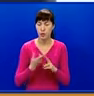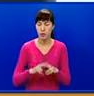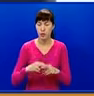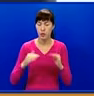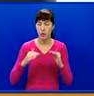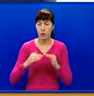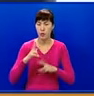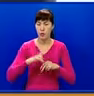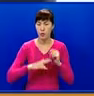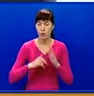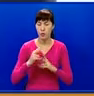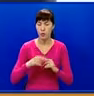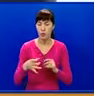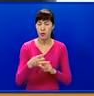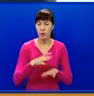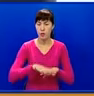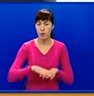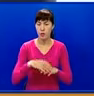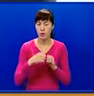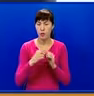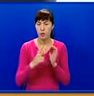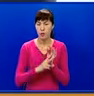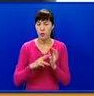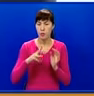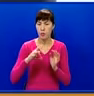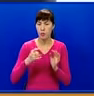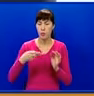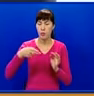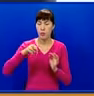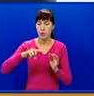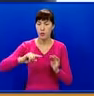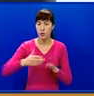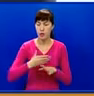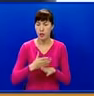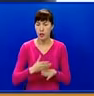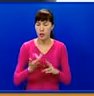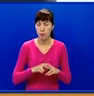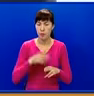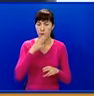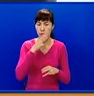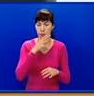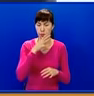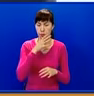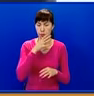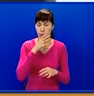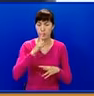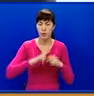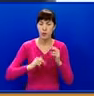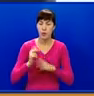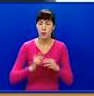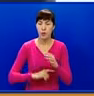құрылысына республикалық бюджеттен 18 миллиард теңге қаралып отыр. Оның биылғы жылы құрылысты бастап кету